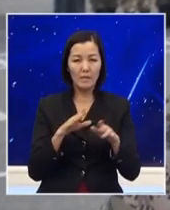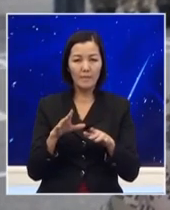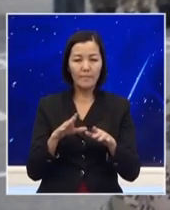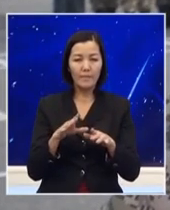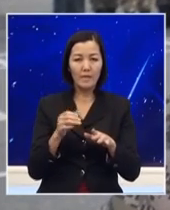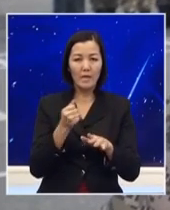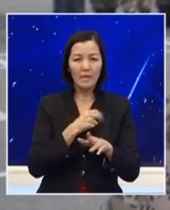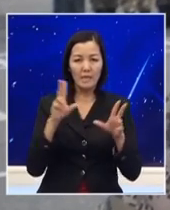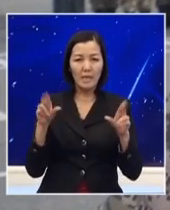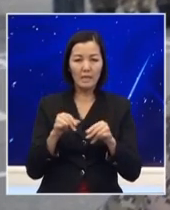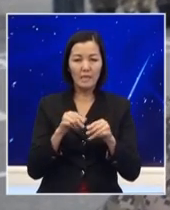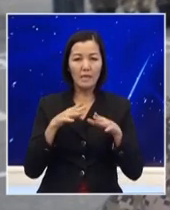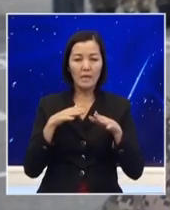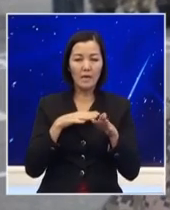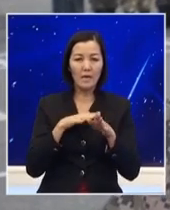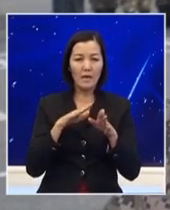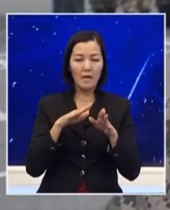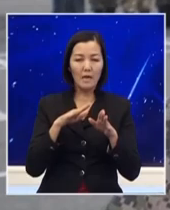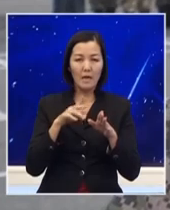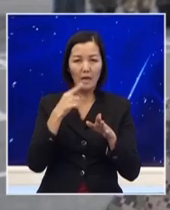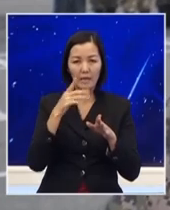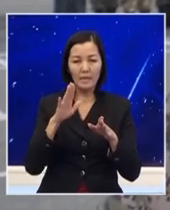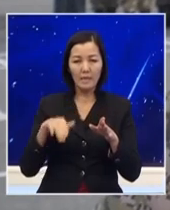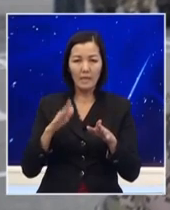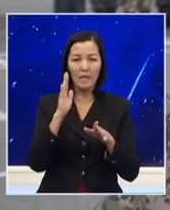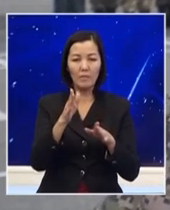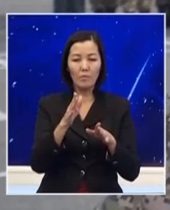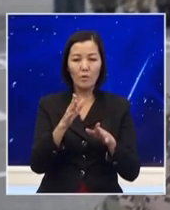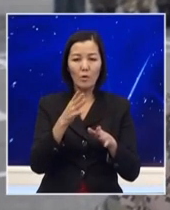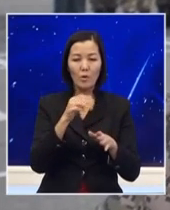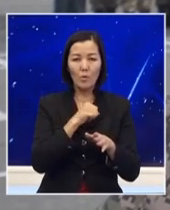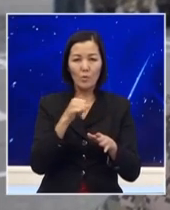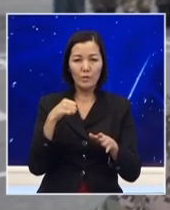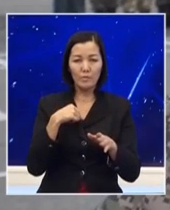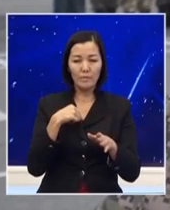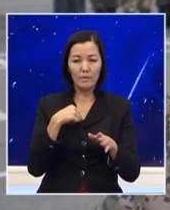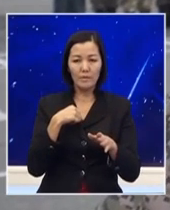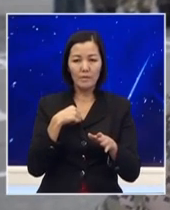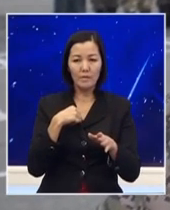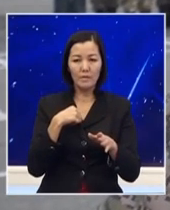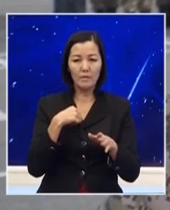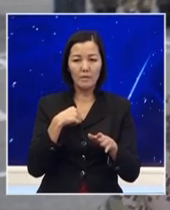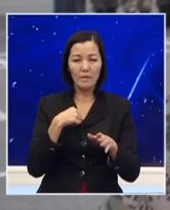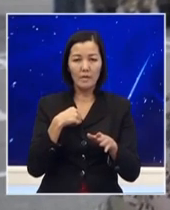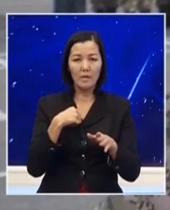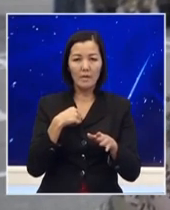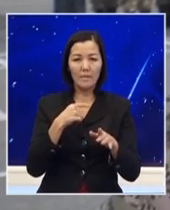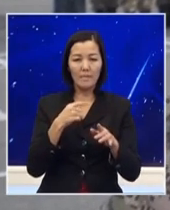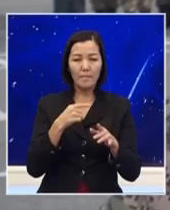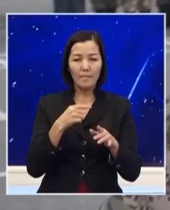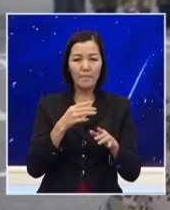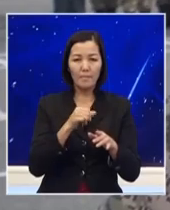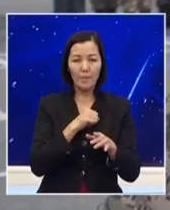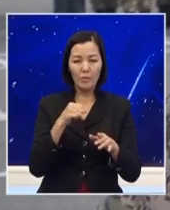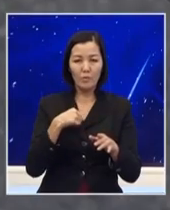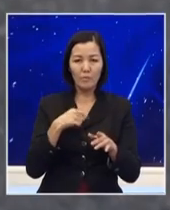антты қабылдағаннан кейін алдағы болашағымызда өзімізді өзгерістер болатынына сенімдімін. Мен